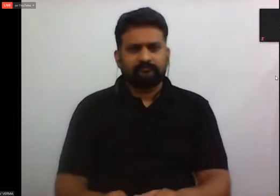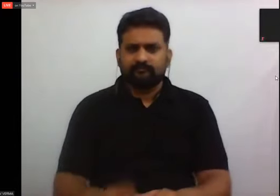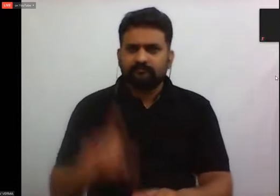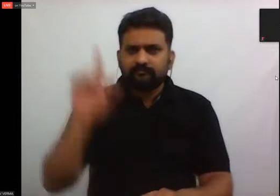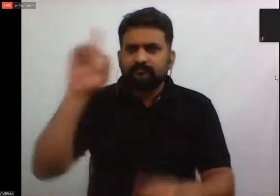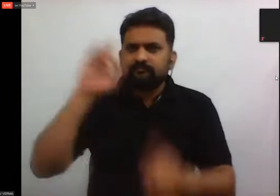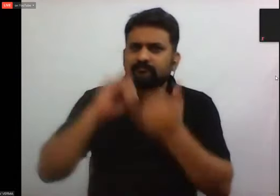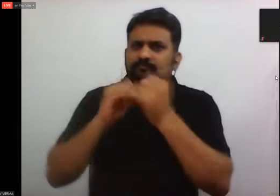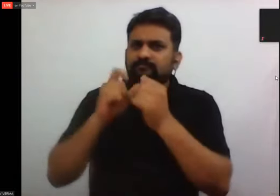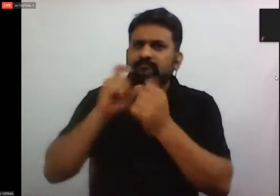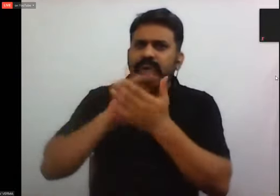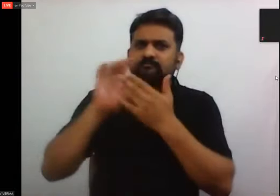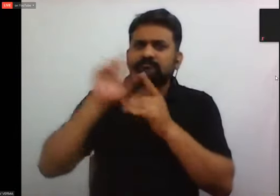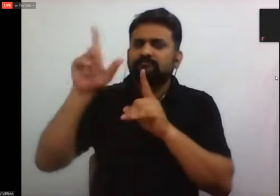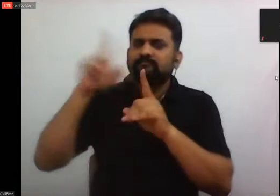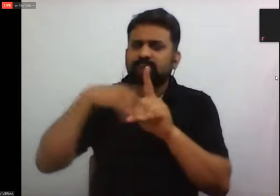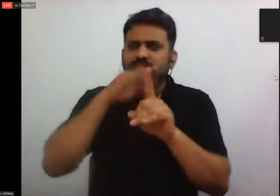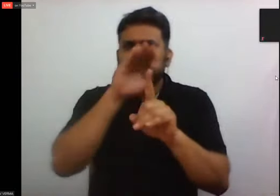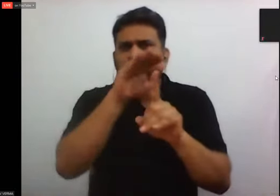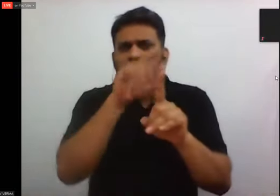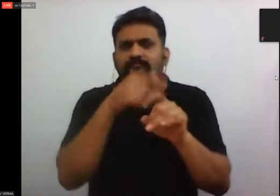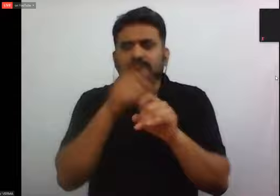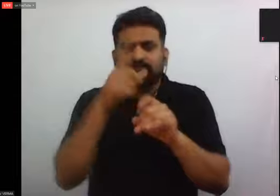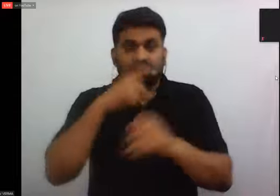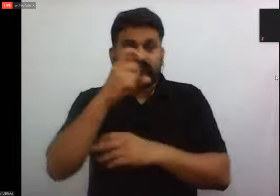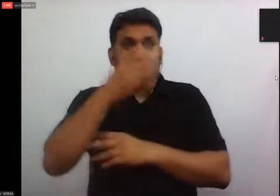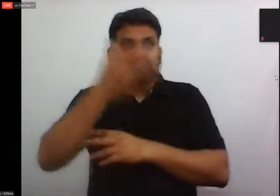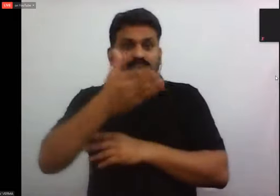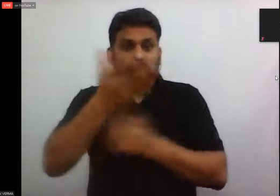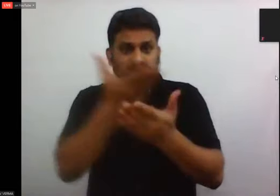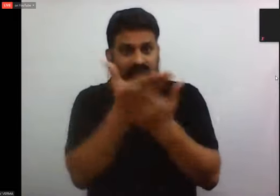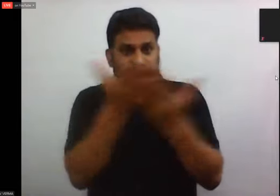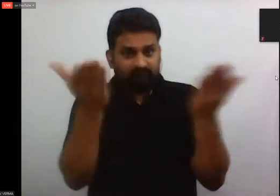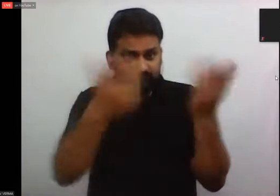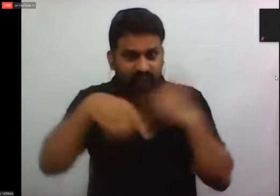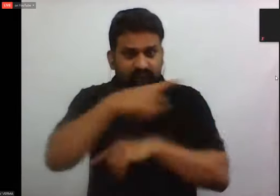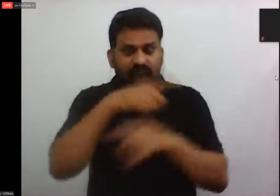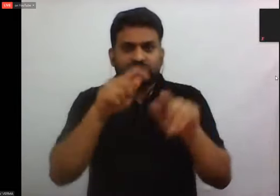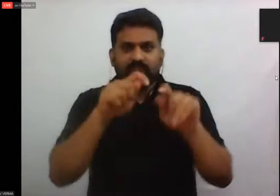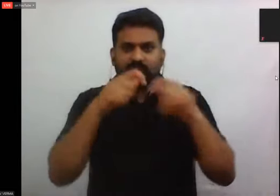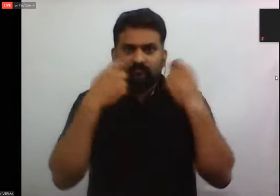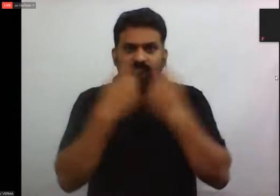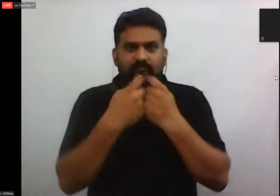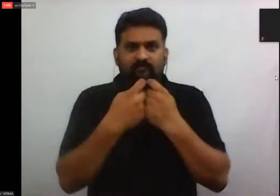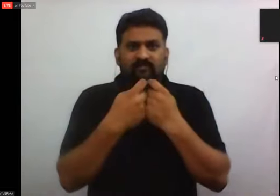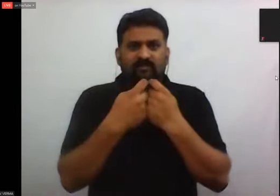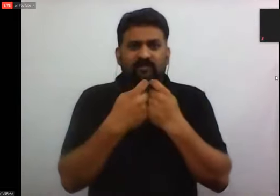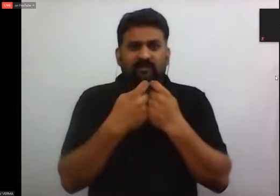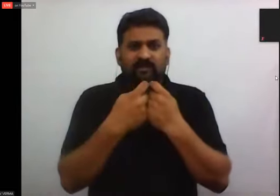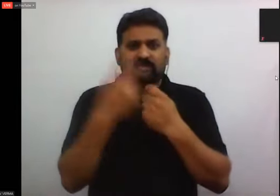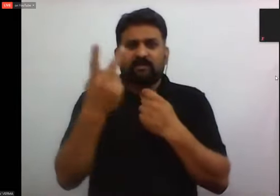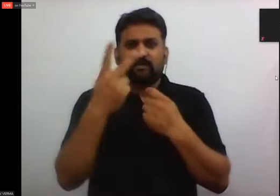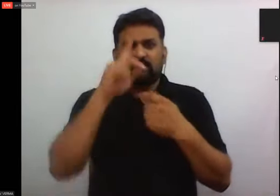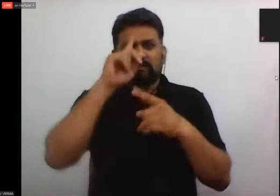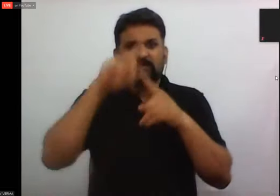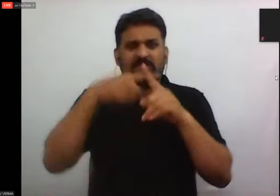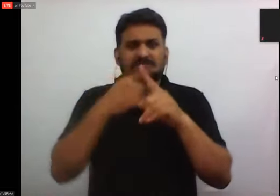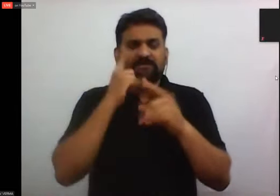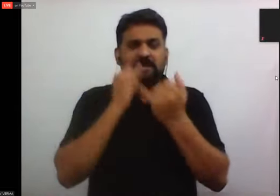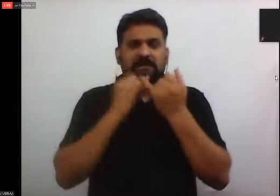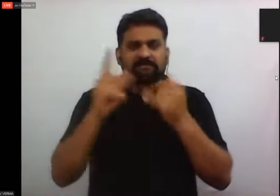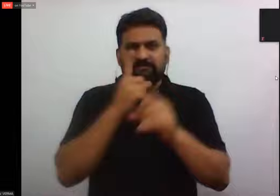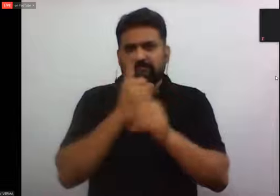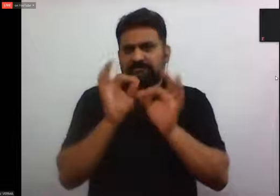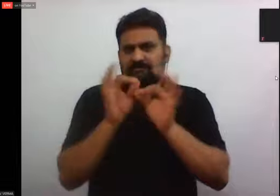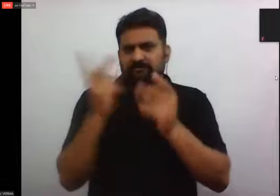सचिन, आई वुड लाइक टू कॉन्ग्रेचुलेट यू पीपल फॉर दीज टू एक्सपर्ट साइनर्स,